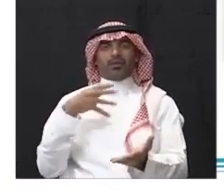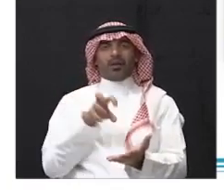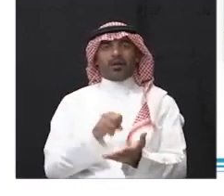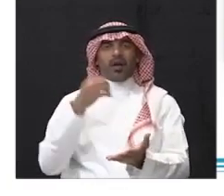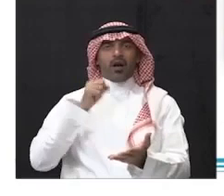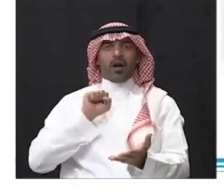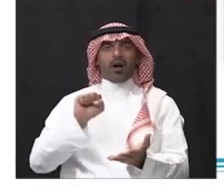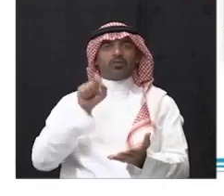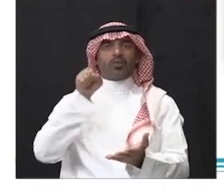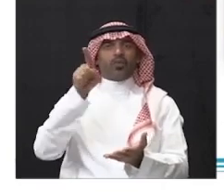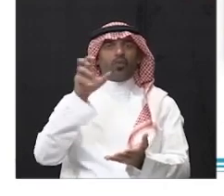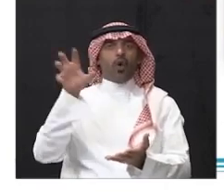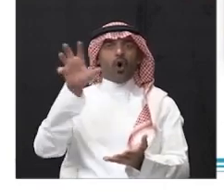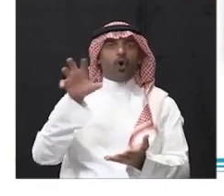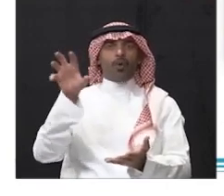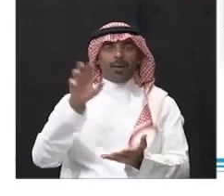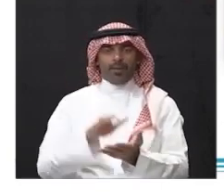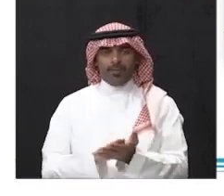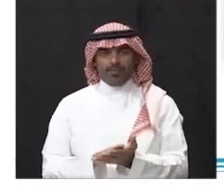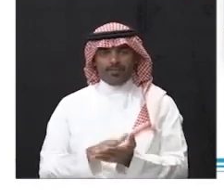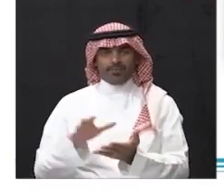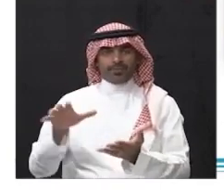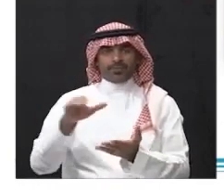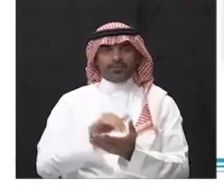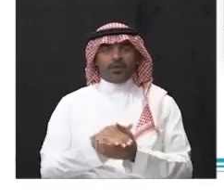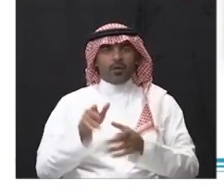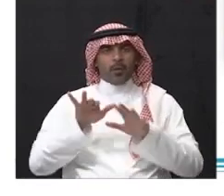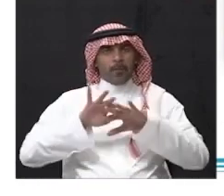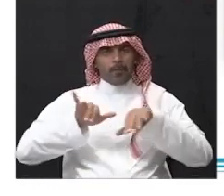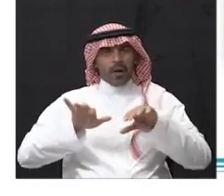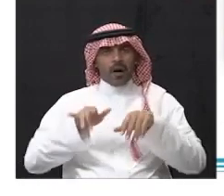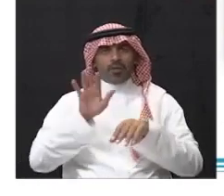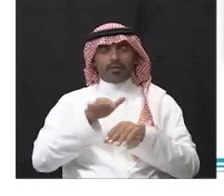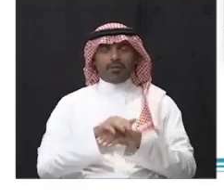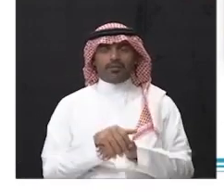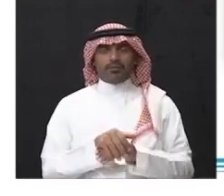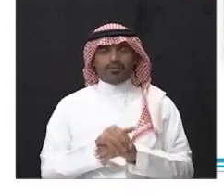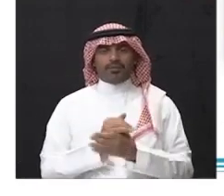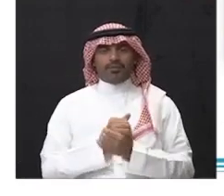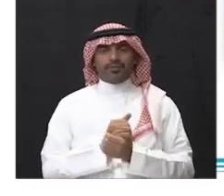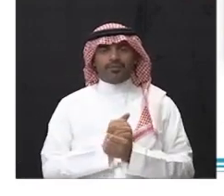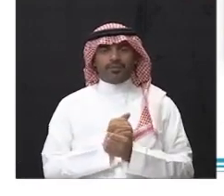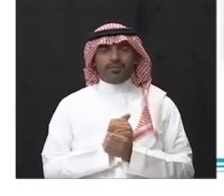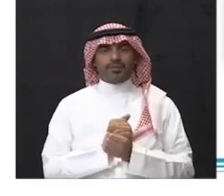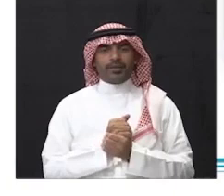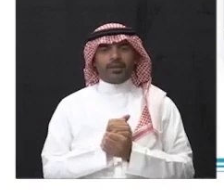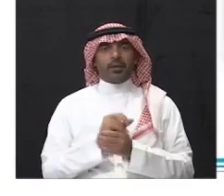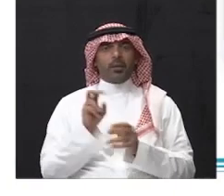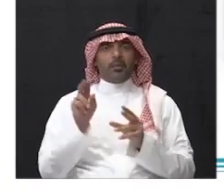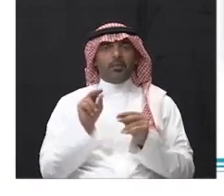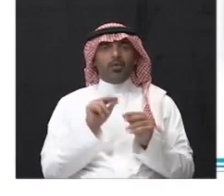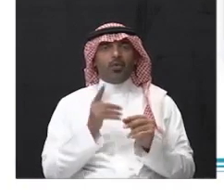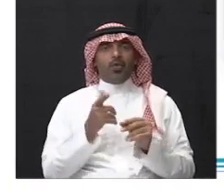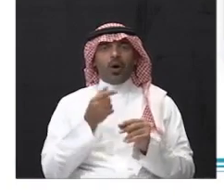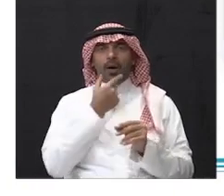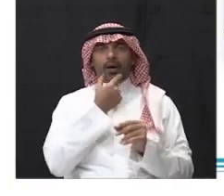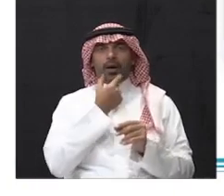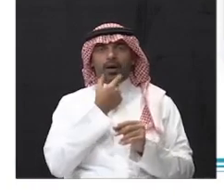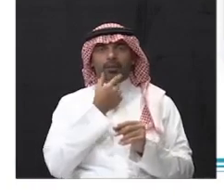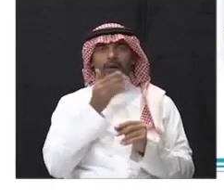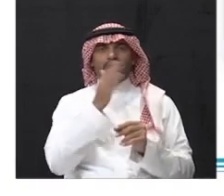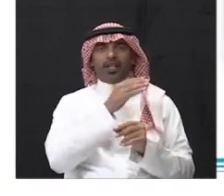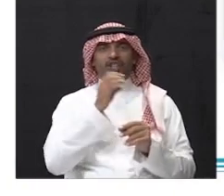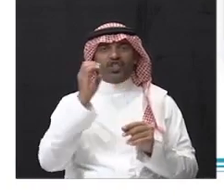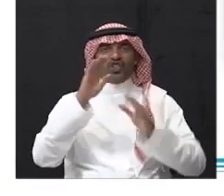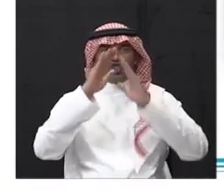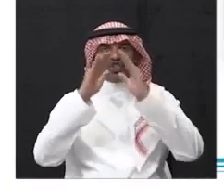الملاحية في البحار والمحيطات، مثل استعمار بريطانيا لجبل طارق وعدن